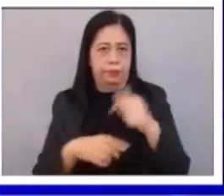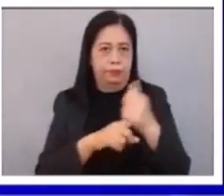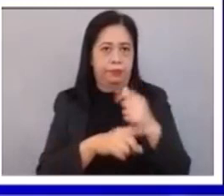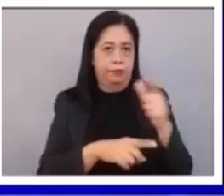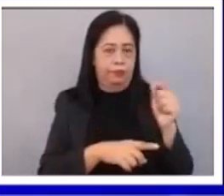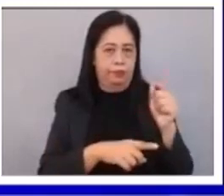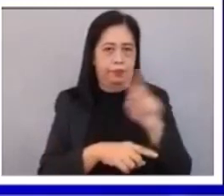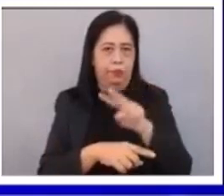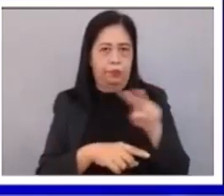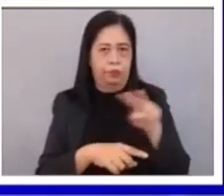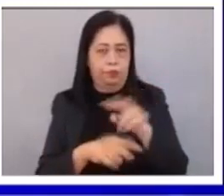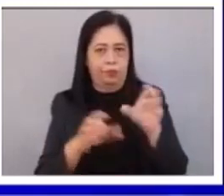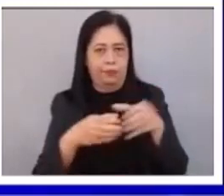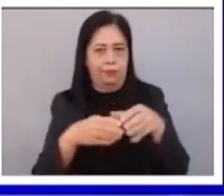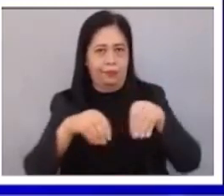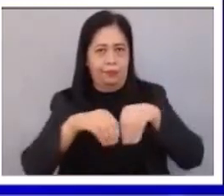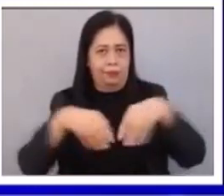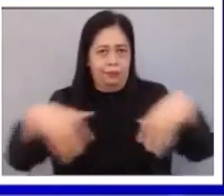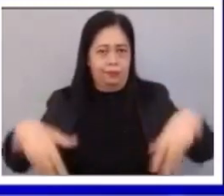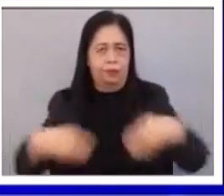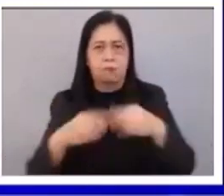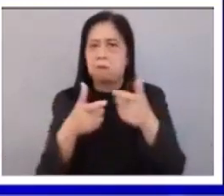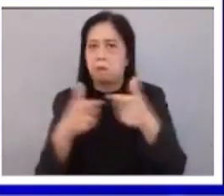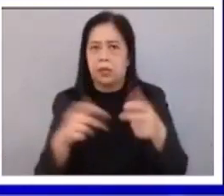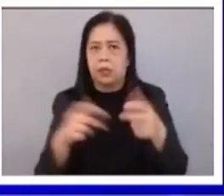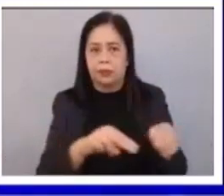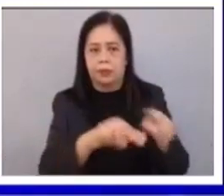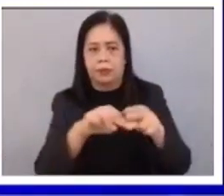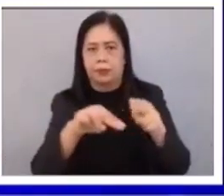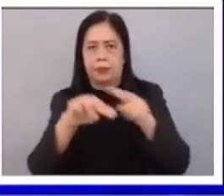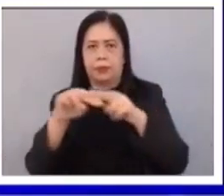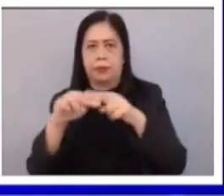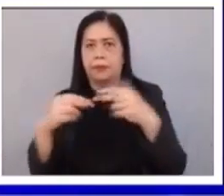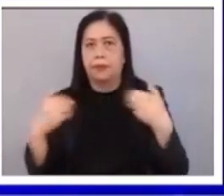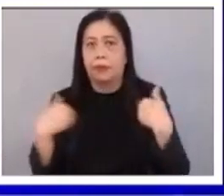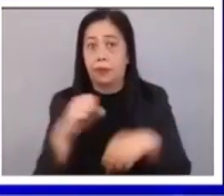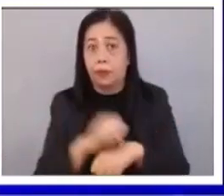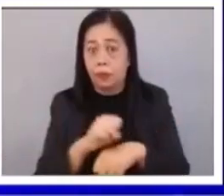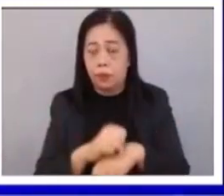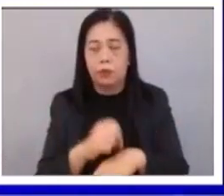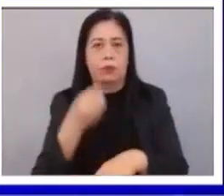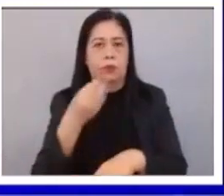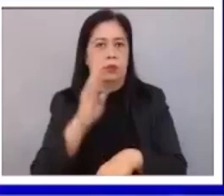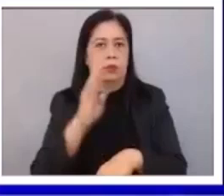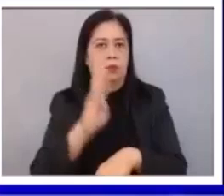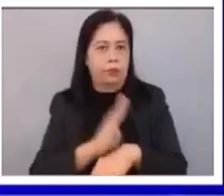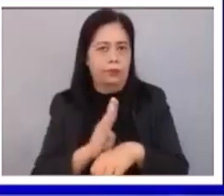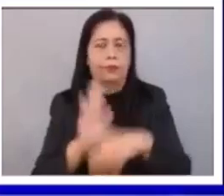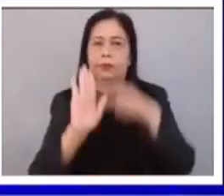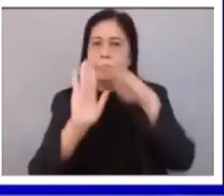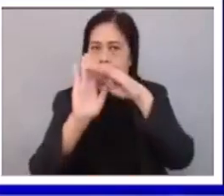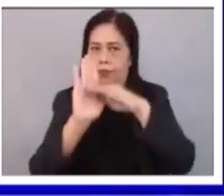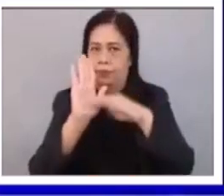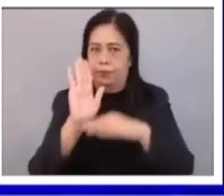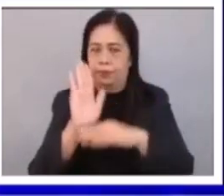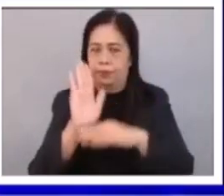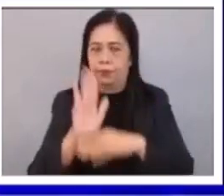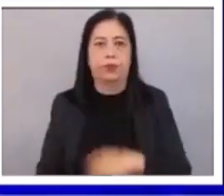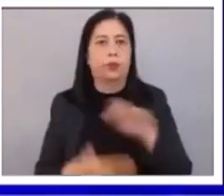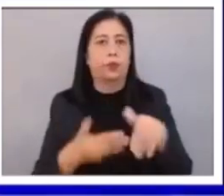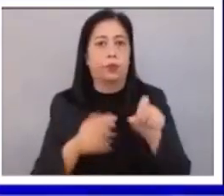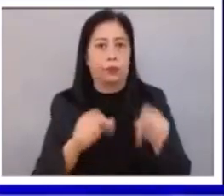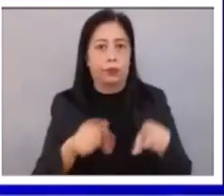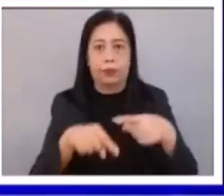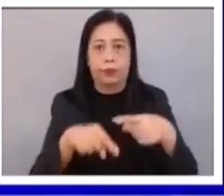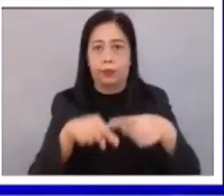subsector ng may pinakamalaking pagtaas sa bilang ng may trabaho o negosyo ay ang mga sumusunod: wholesale and retail trade,